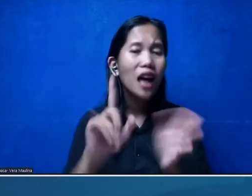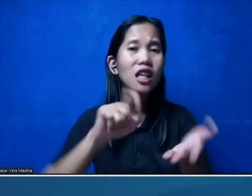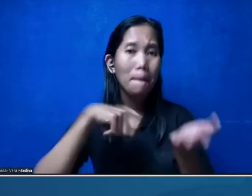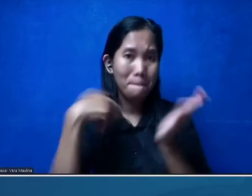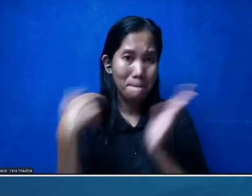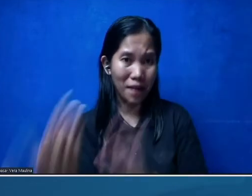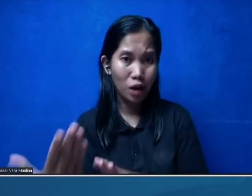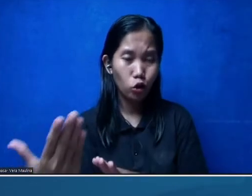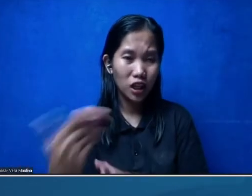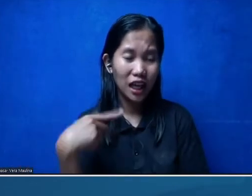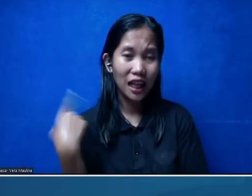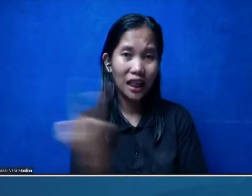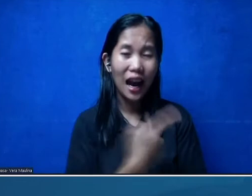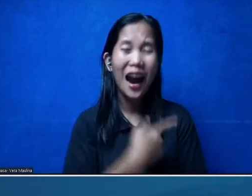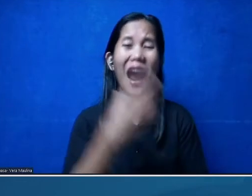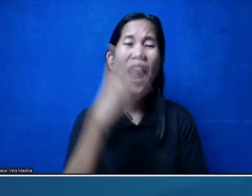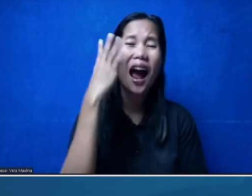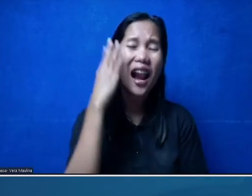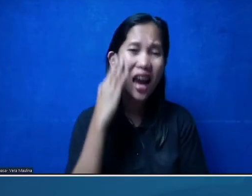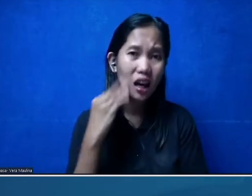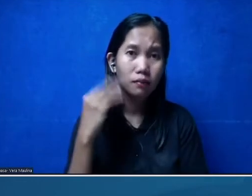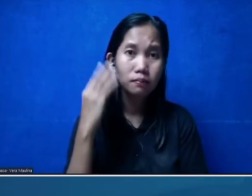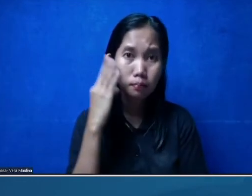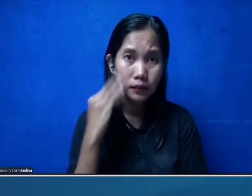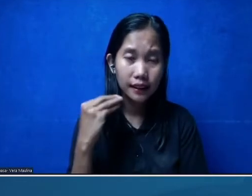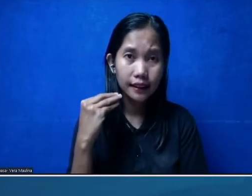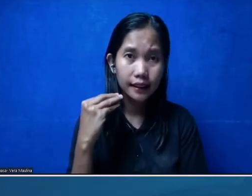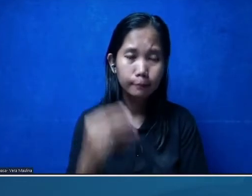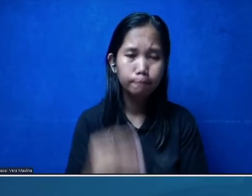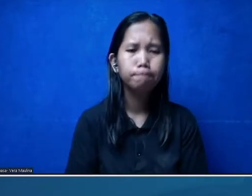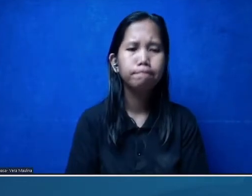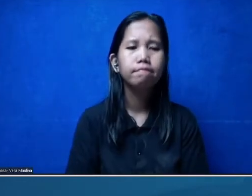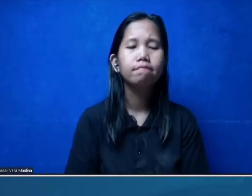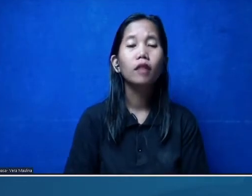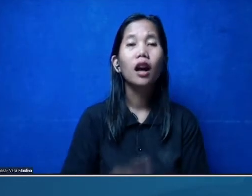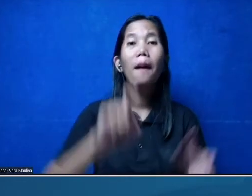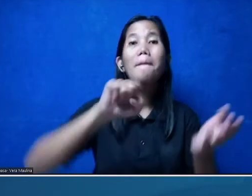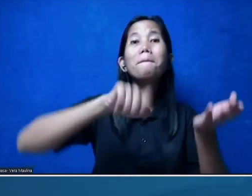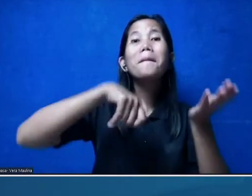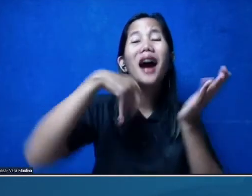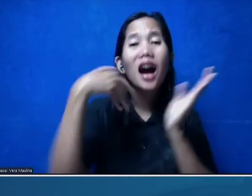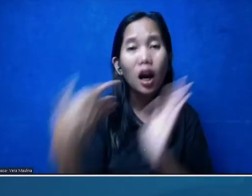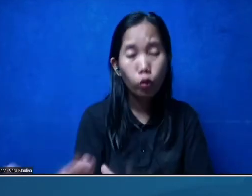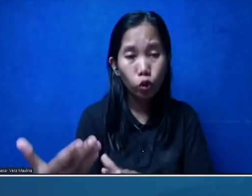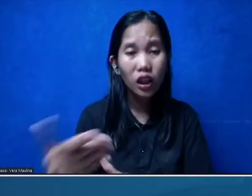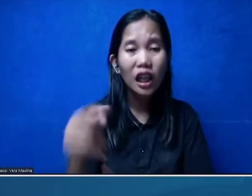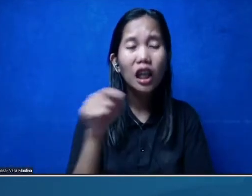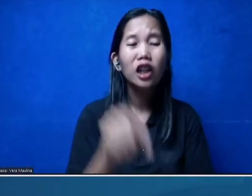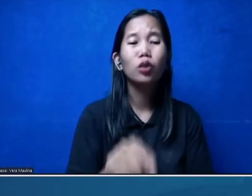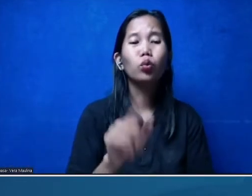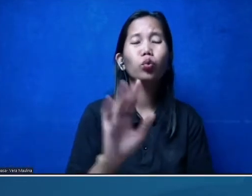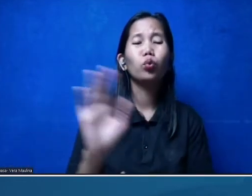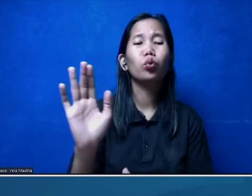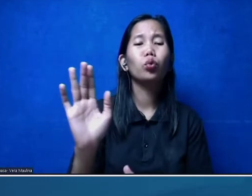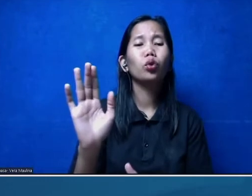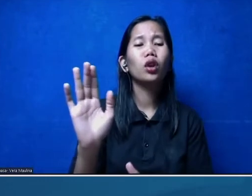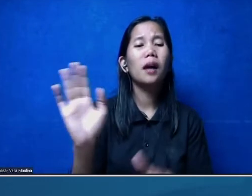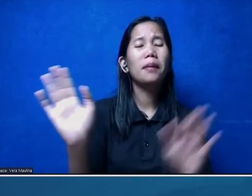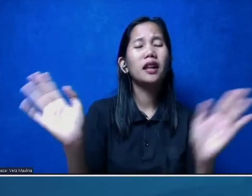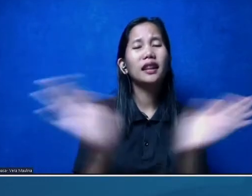tidak akan ada pengharapan kebalik kematian kekal selama-lamanya tidak ada